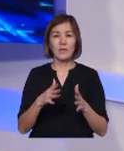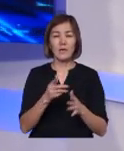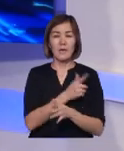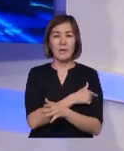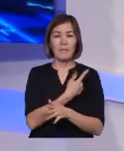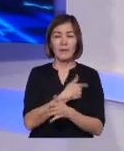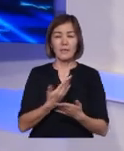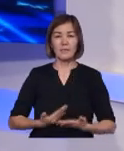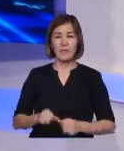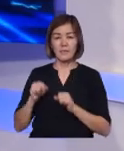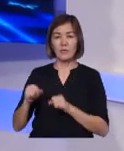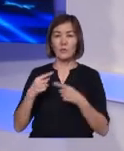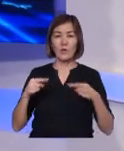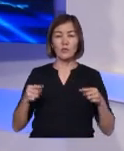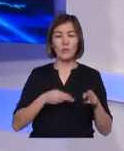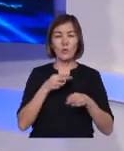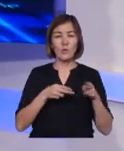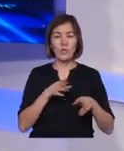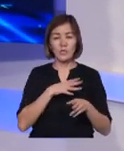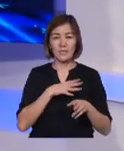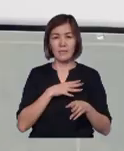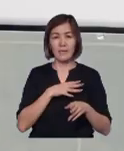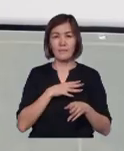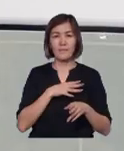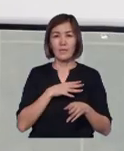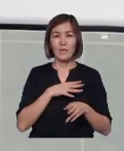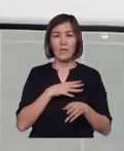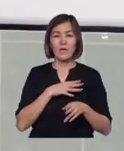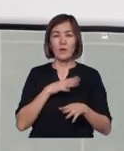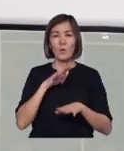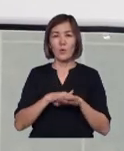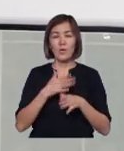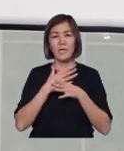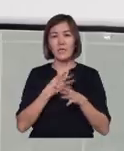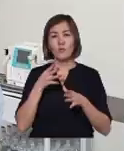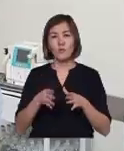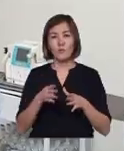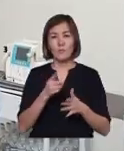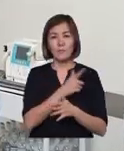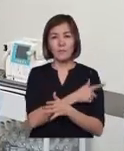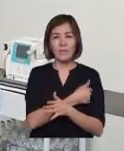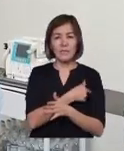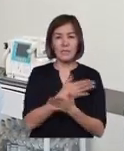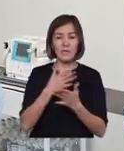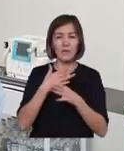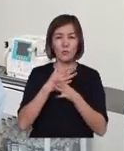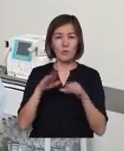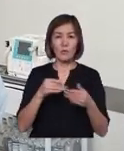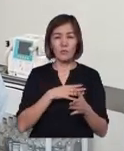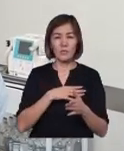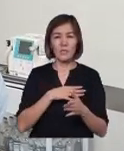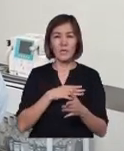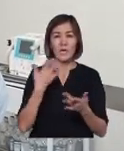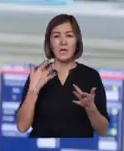түрлі деңгейде ота жасатқан. Мұнымен қоса қор аясында 4000-нан астам медициналық көмек көрсетілген. Айта кетейік, бұл аурухана